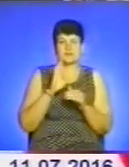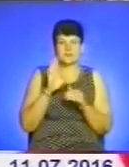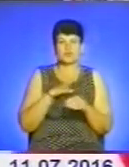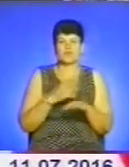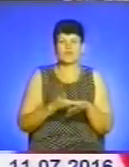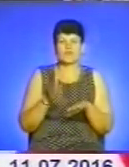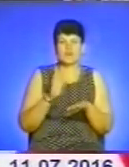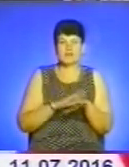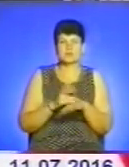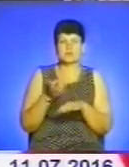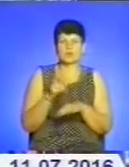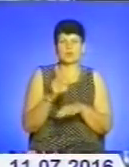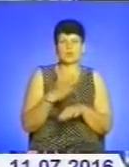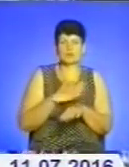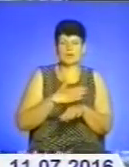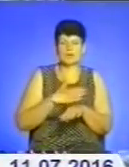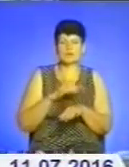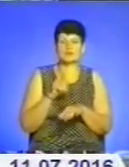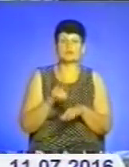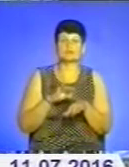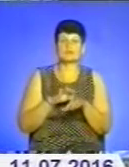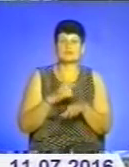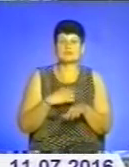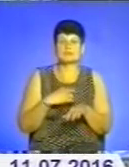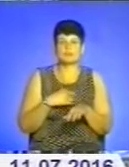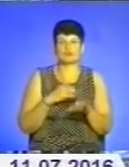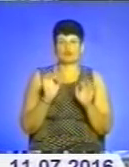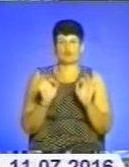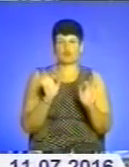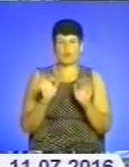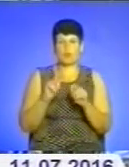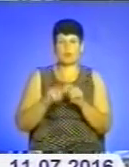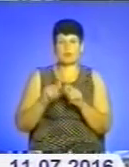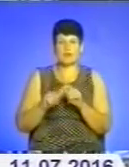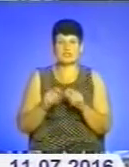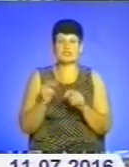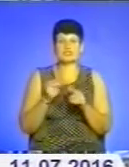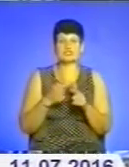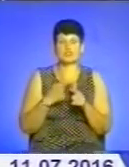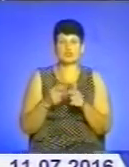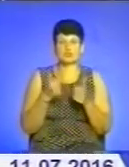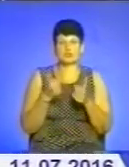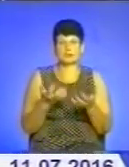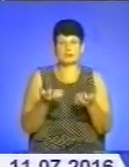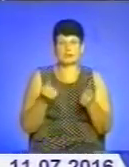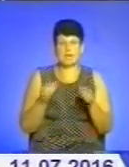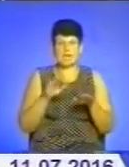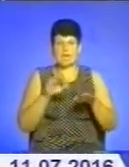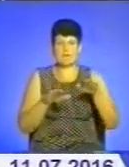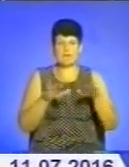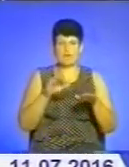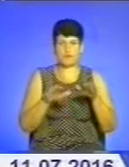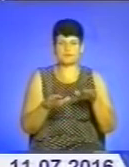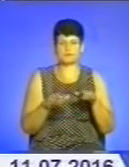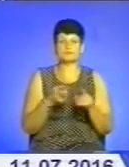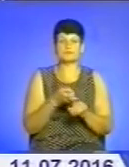але приходять до нас для того, щоб ввести себе в якусь норму кондиції, перевіряючи, добре тримають рівновагу. І у рамках фестивалю